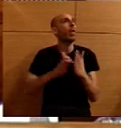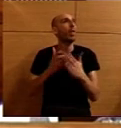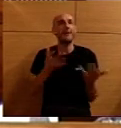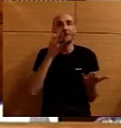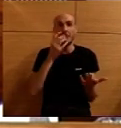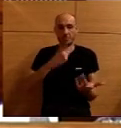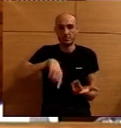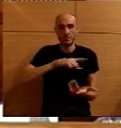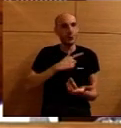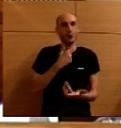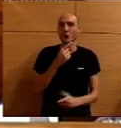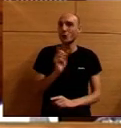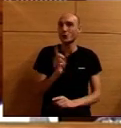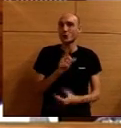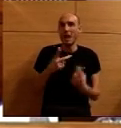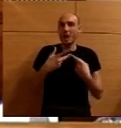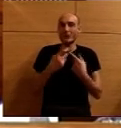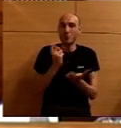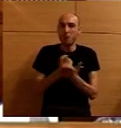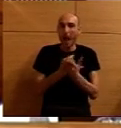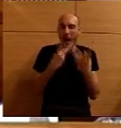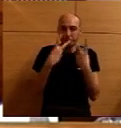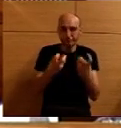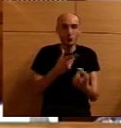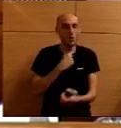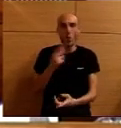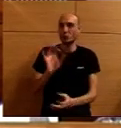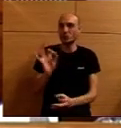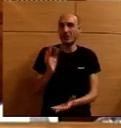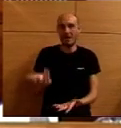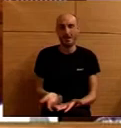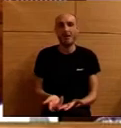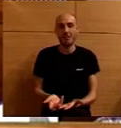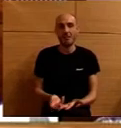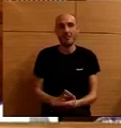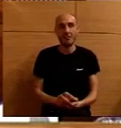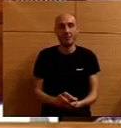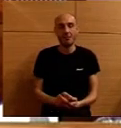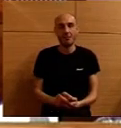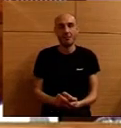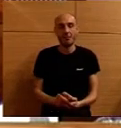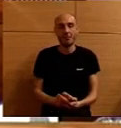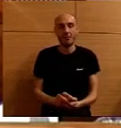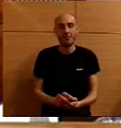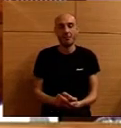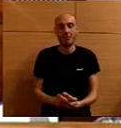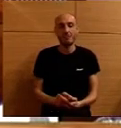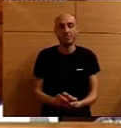ningú mos agrada pagar. Per això mai se pot fer referèndums al voltant de la capacitat impositiva.